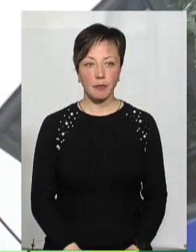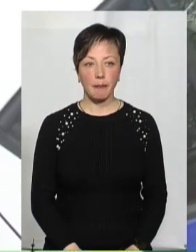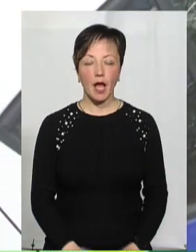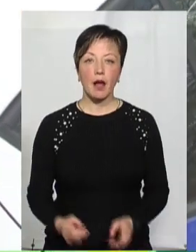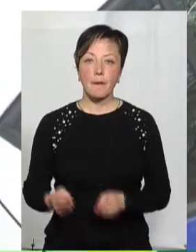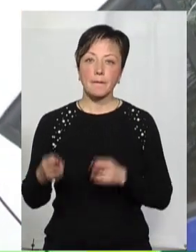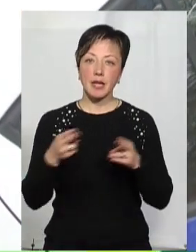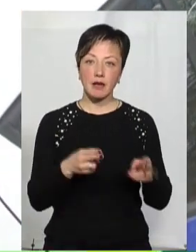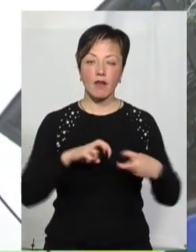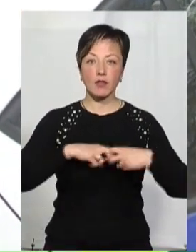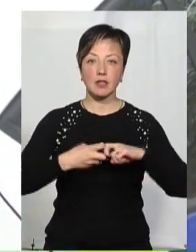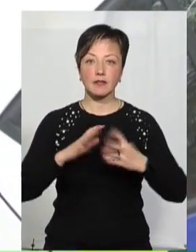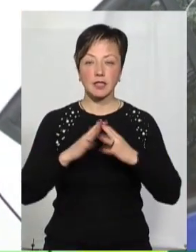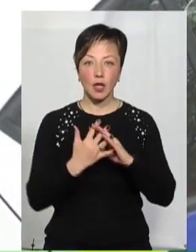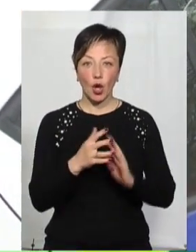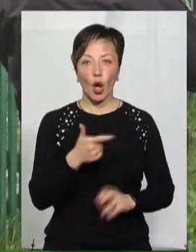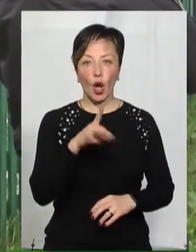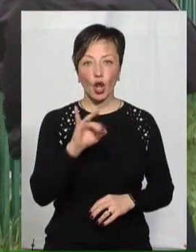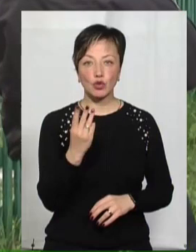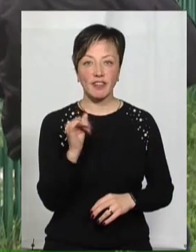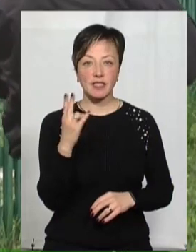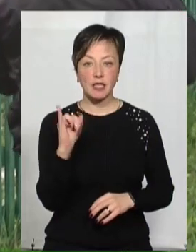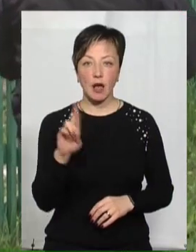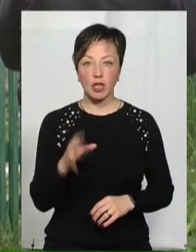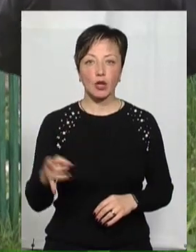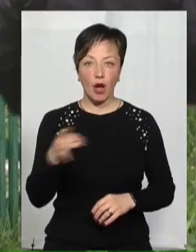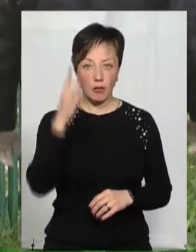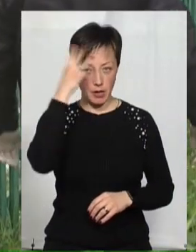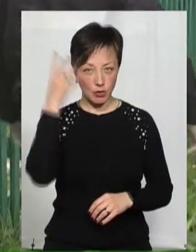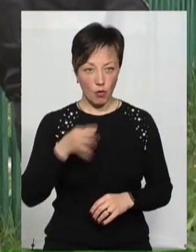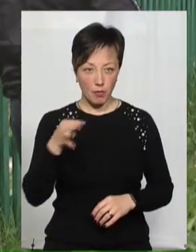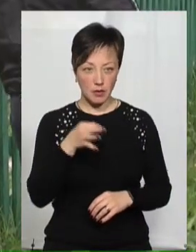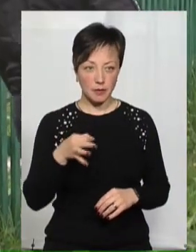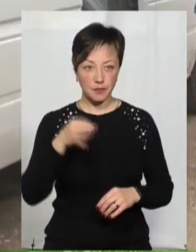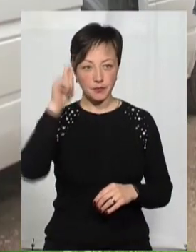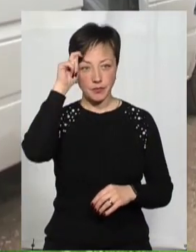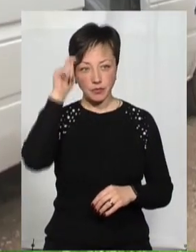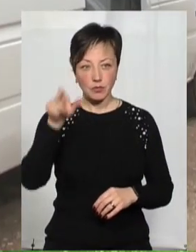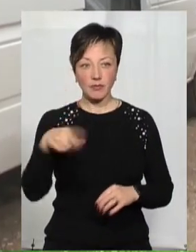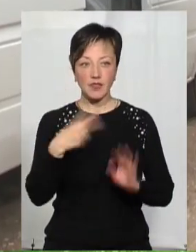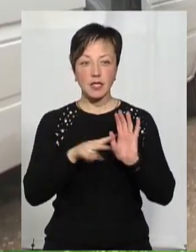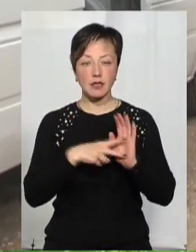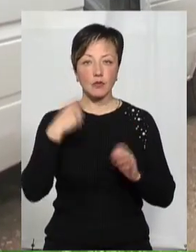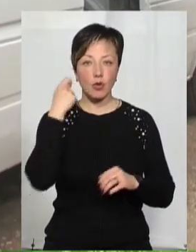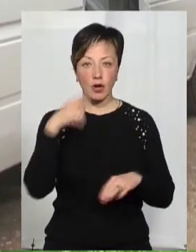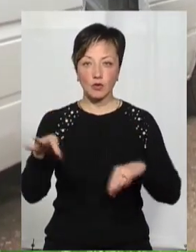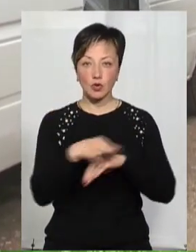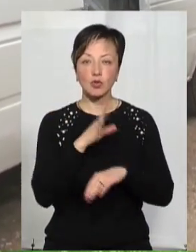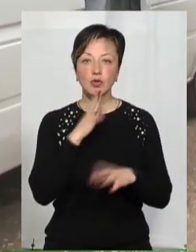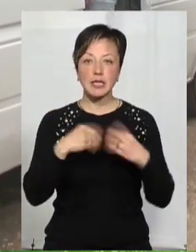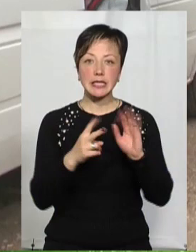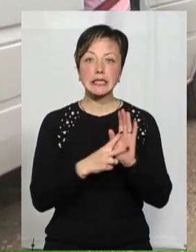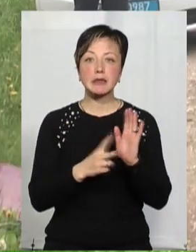Приїхав з Івано-Франківська в село Глушківці Ярмолинецького району, що на Хмельниччині, Петро Рошташ. Чоловіку 27 років, з дружиною в них 7